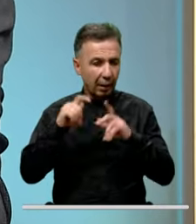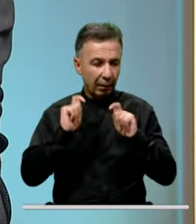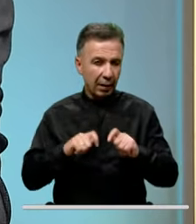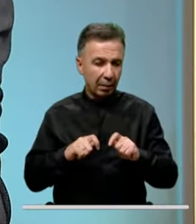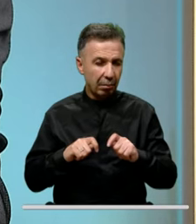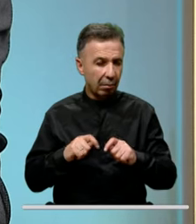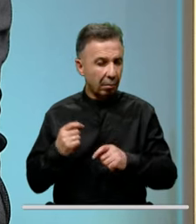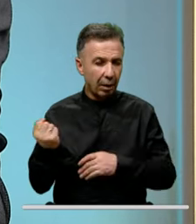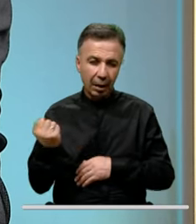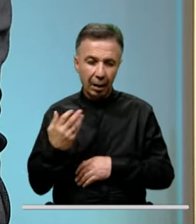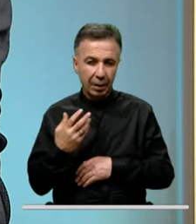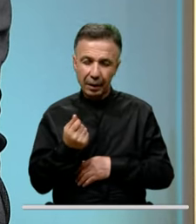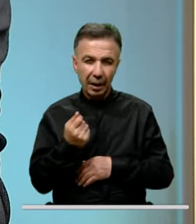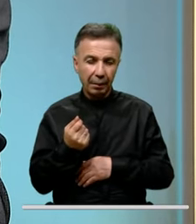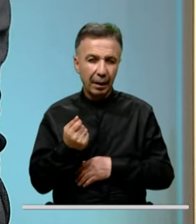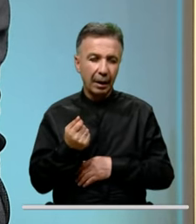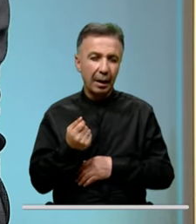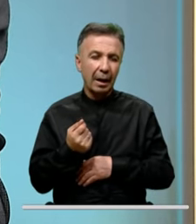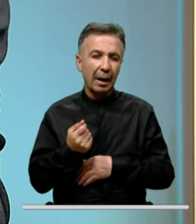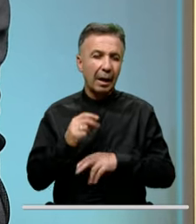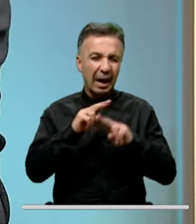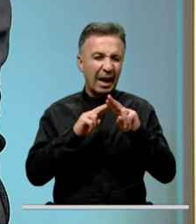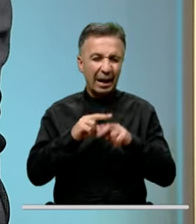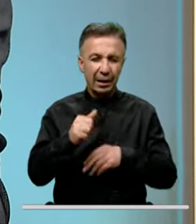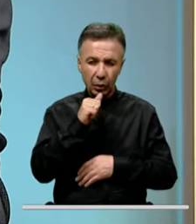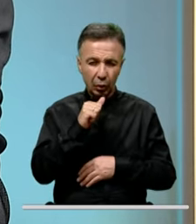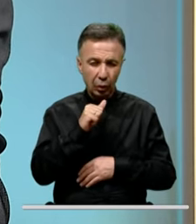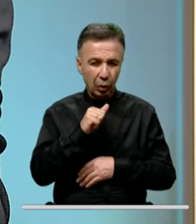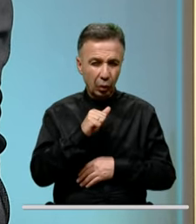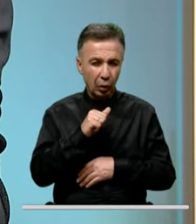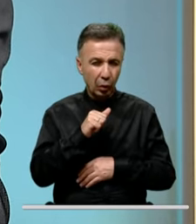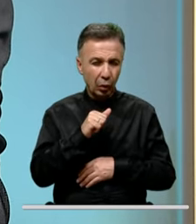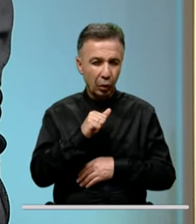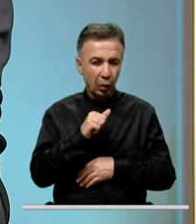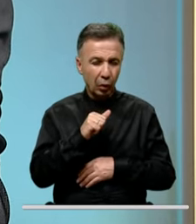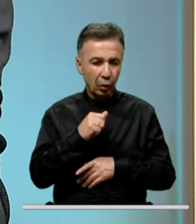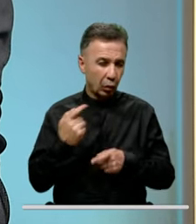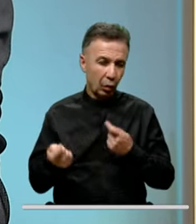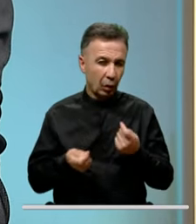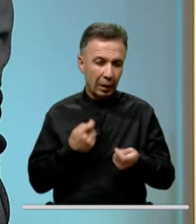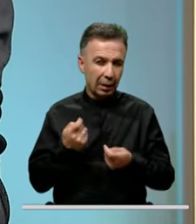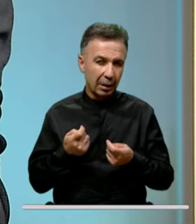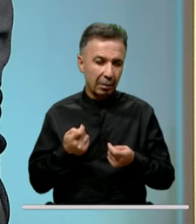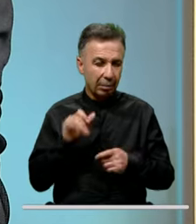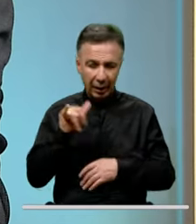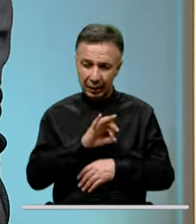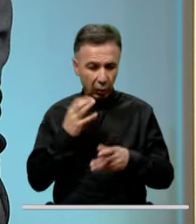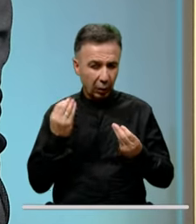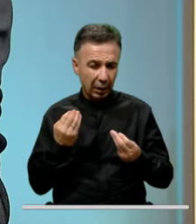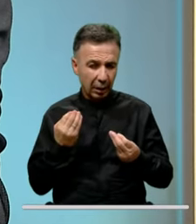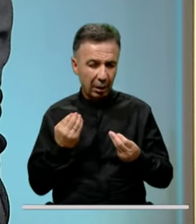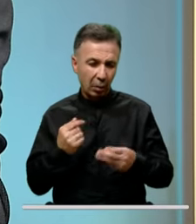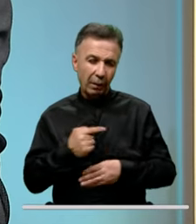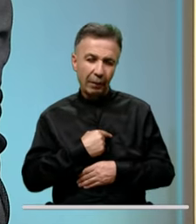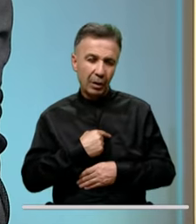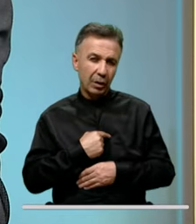bir elektrik ya da ne kadar usulsüz su harcadığını bilmiyorum. Kendi Efendimiz Aleyhisselatü Vesselam öyle buyuruyor. İstefti kalbek.